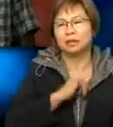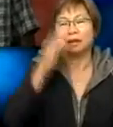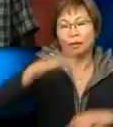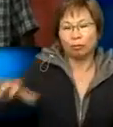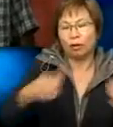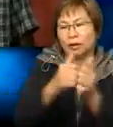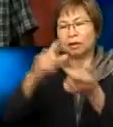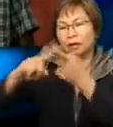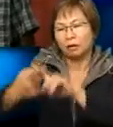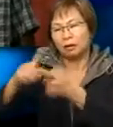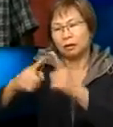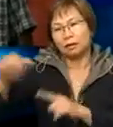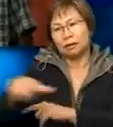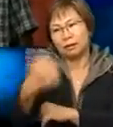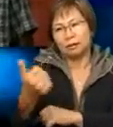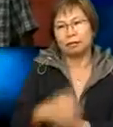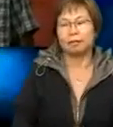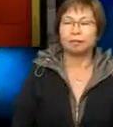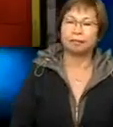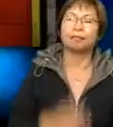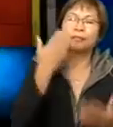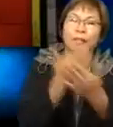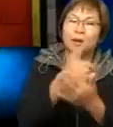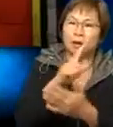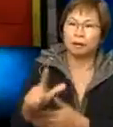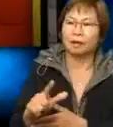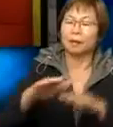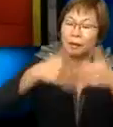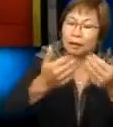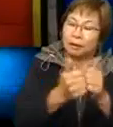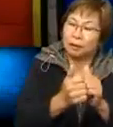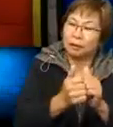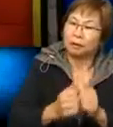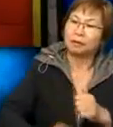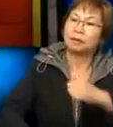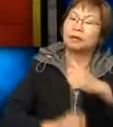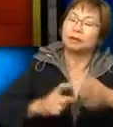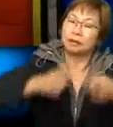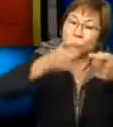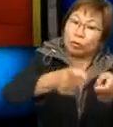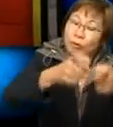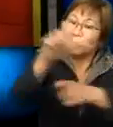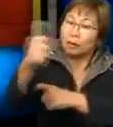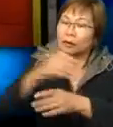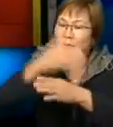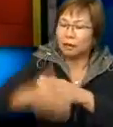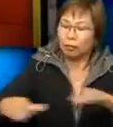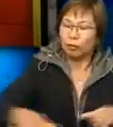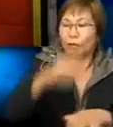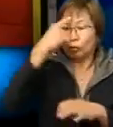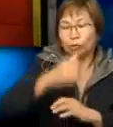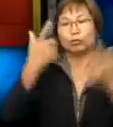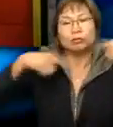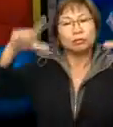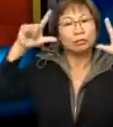akan lakukan bersama-sama dengan rakan-rakan yang lain. Baiklah. Bagaimana pula dengan sumbangan-sumbangan lain yang telah awak buat